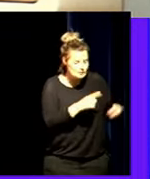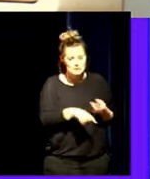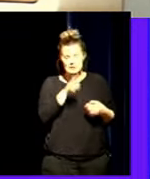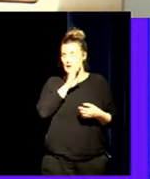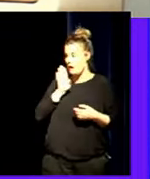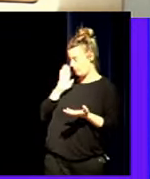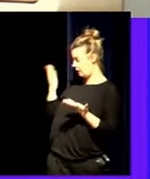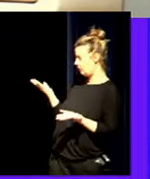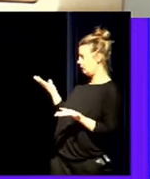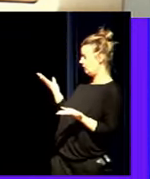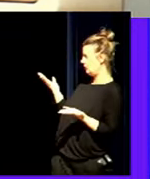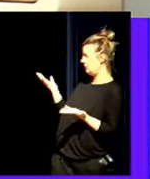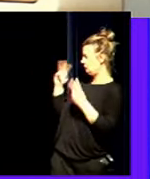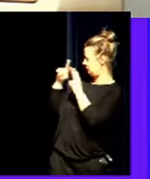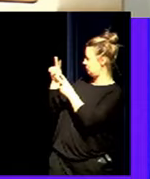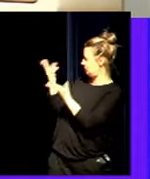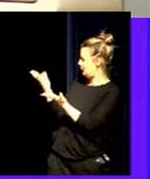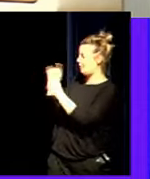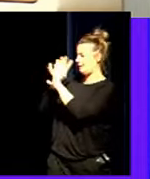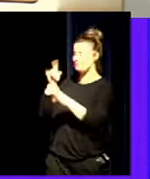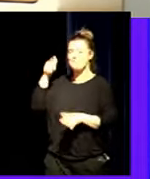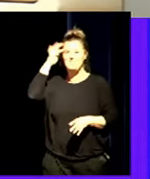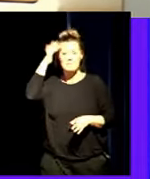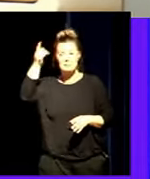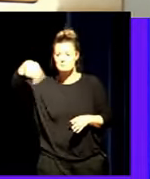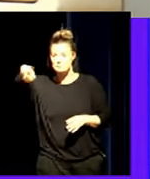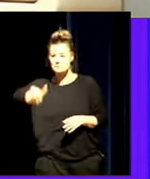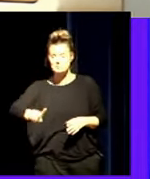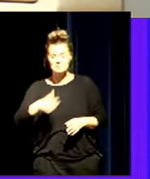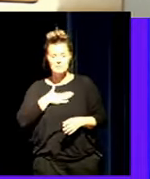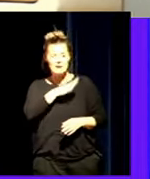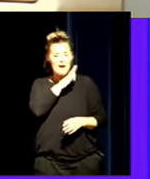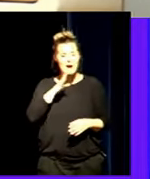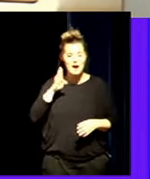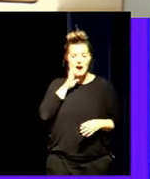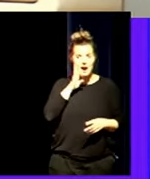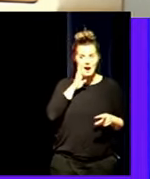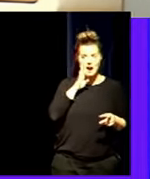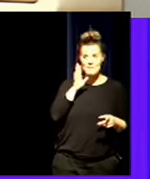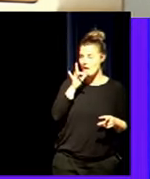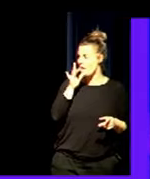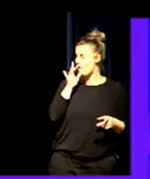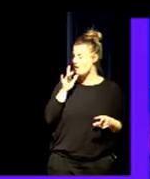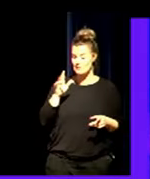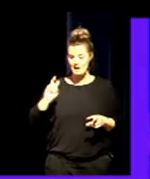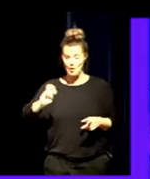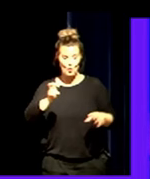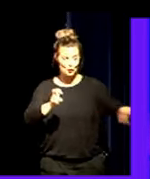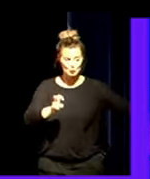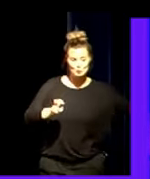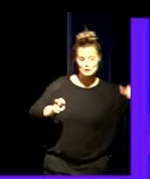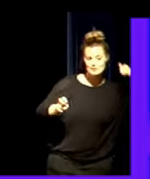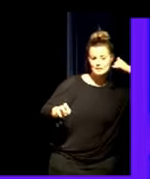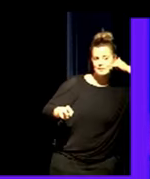bueno, klaro. Baina imaginau orain nire amak hartzen zauela. Este telefonoa, hau da,